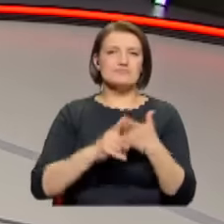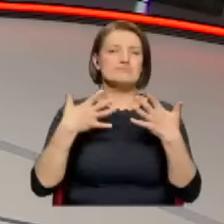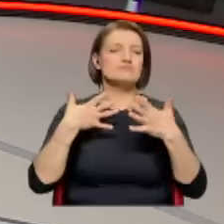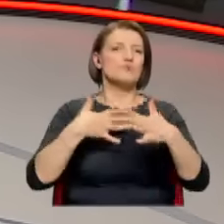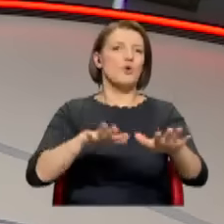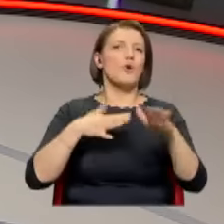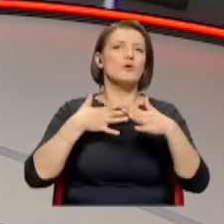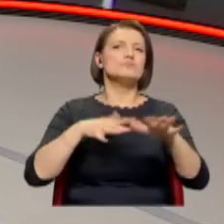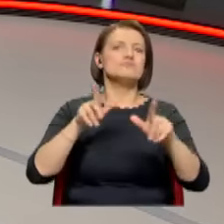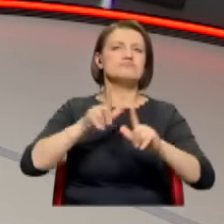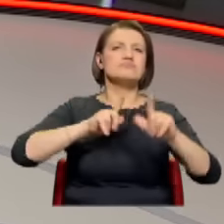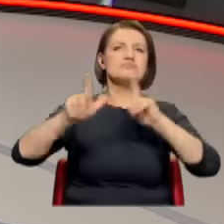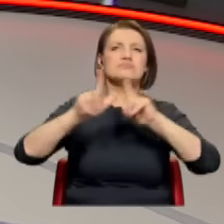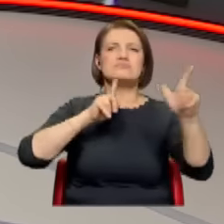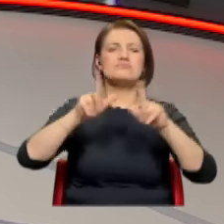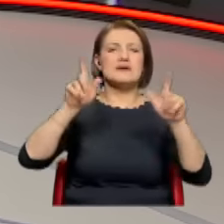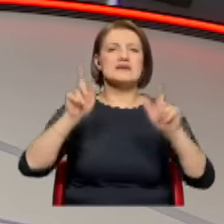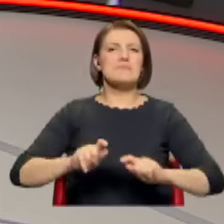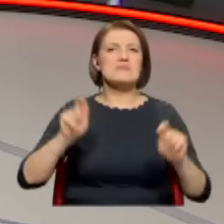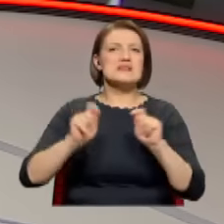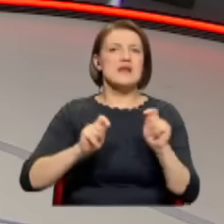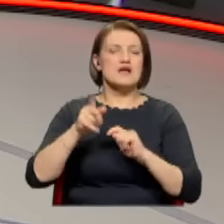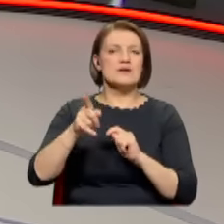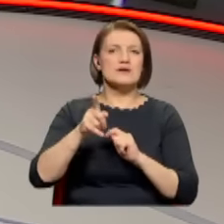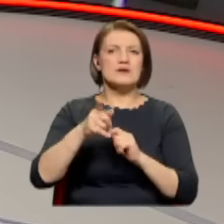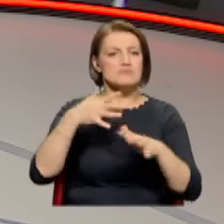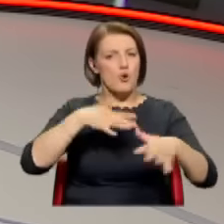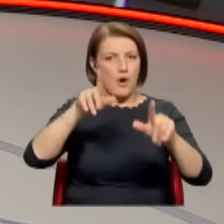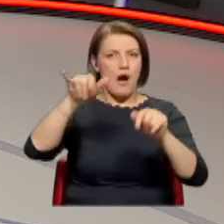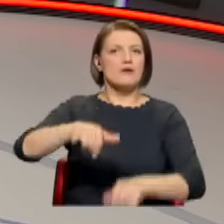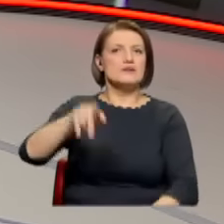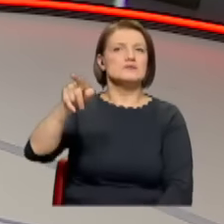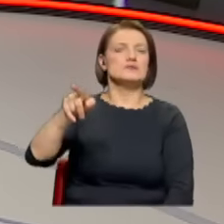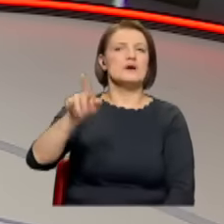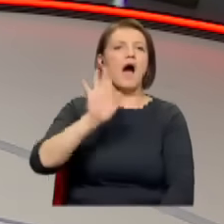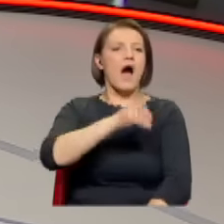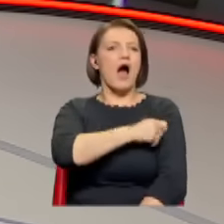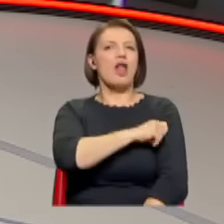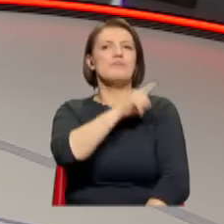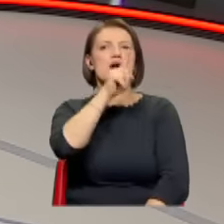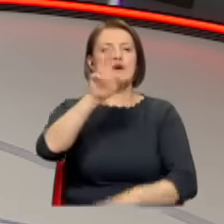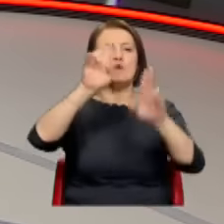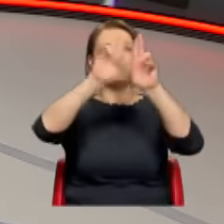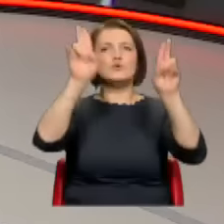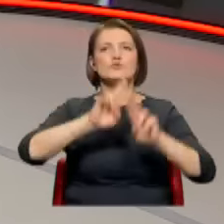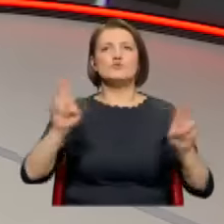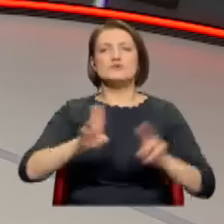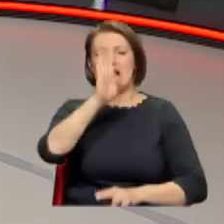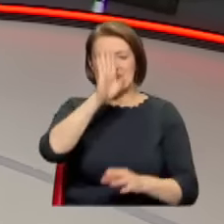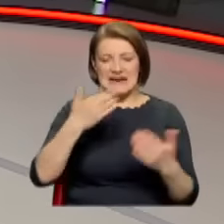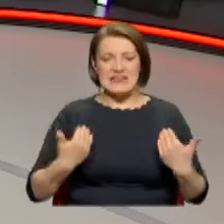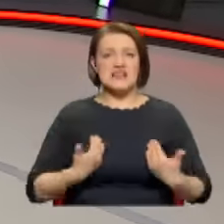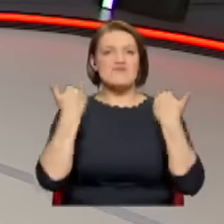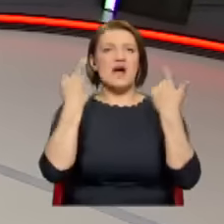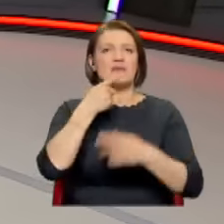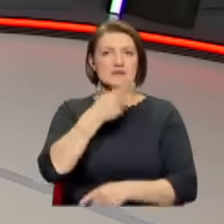protestolar ve protestoculara yapılan muamele. Protestolar haklı. Almanya Uluslararası Adalet